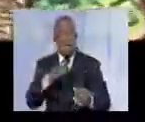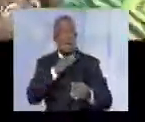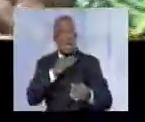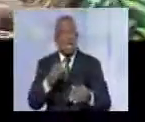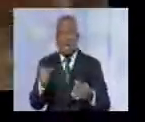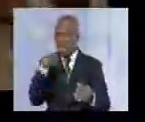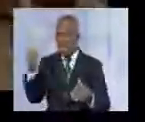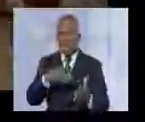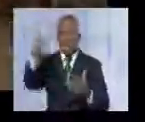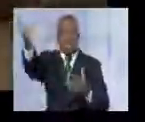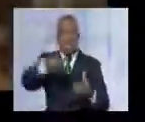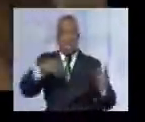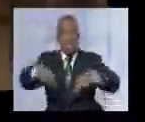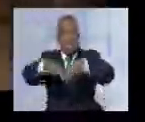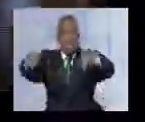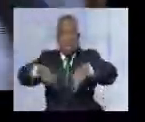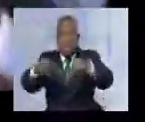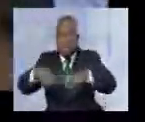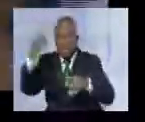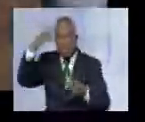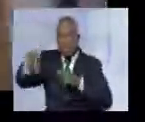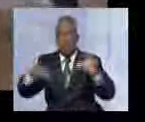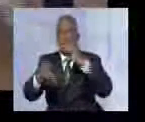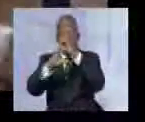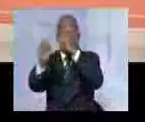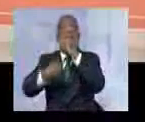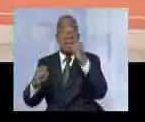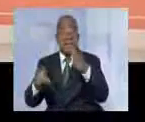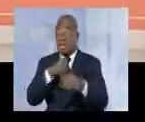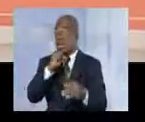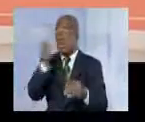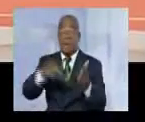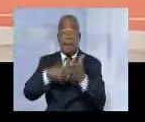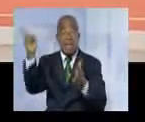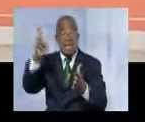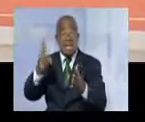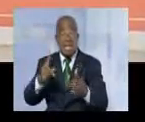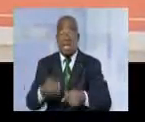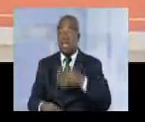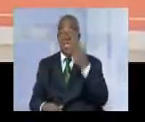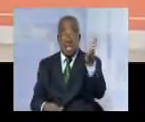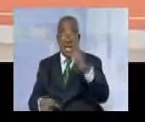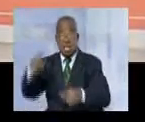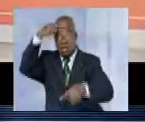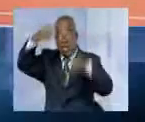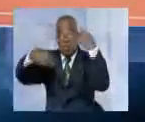œuvres des artistes pendant leur campagne, seront poursuivis. » Aujourd'hui, le Burida a décidé de faire des